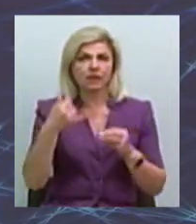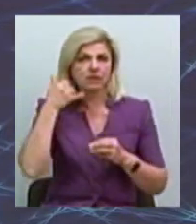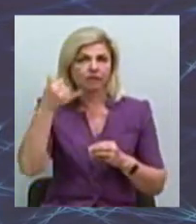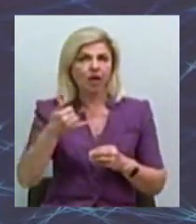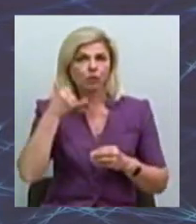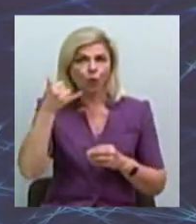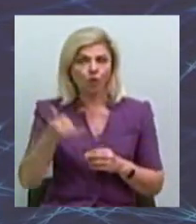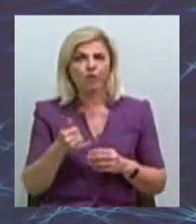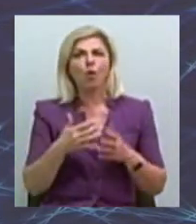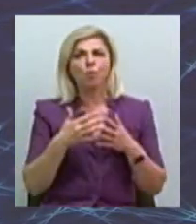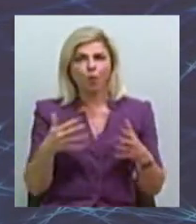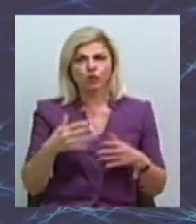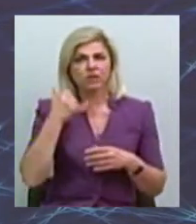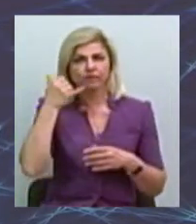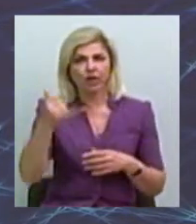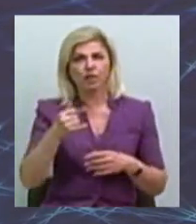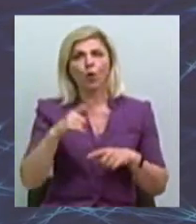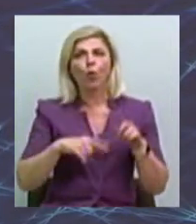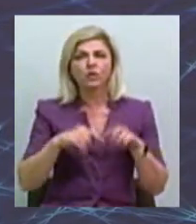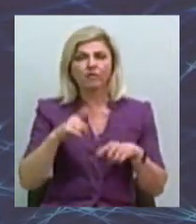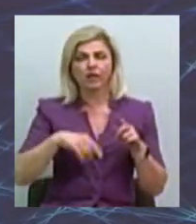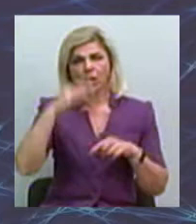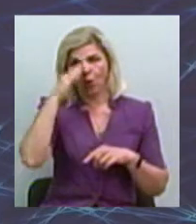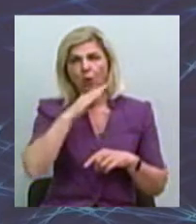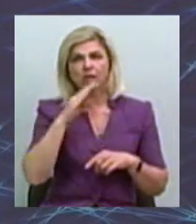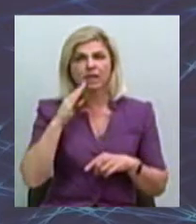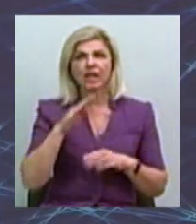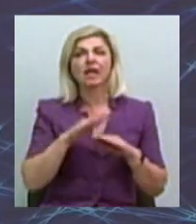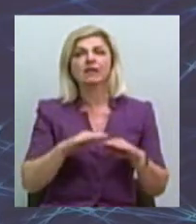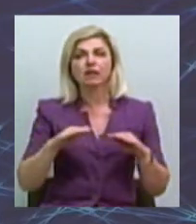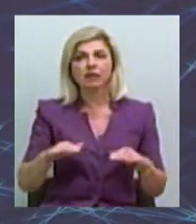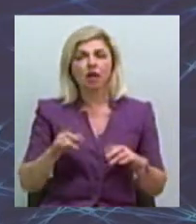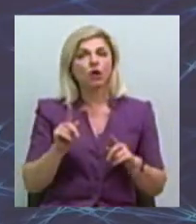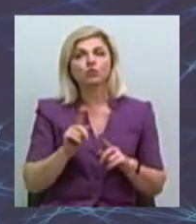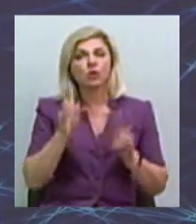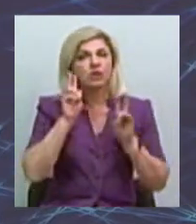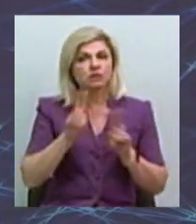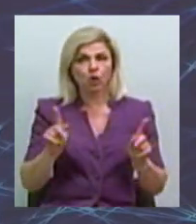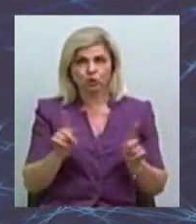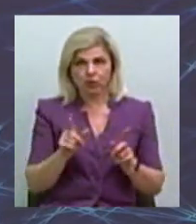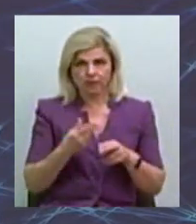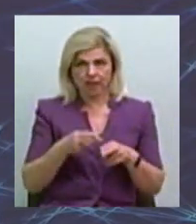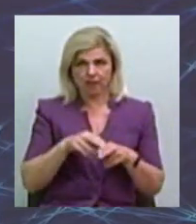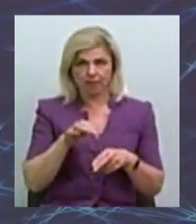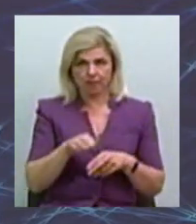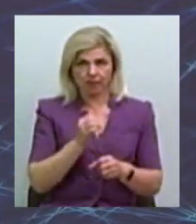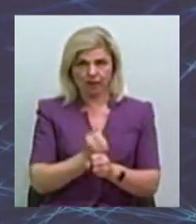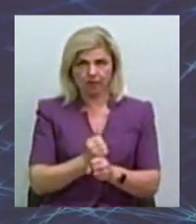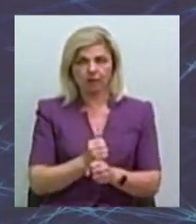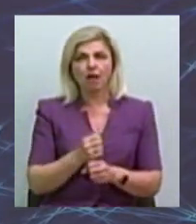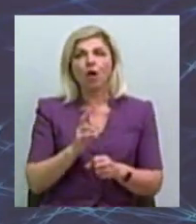основном звонят родственники, родители, родители подростков, которые не знают, что с этим делать, которые столкнулись с